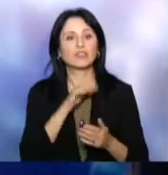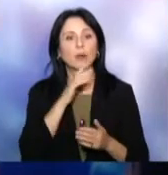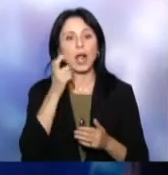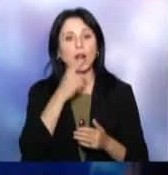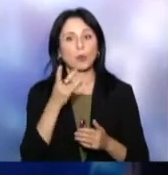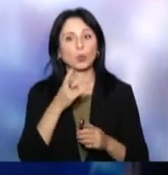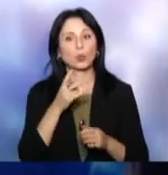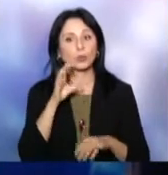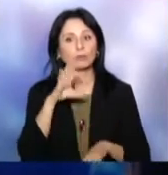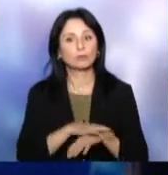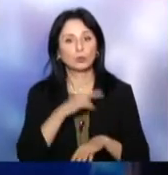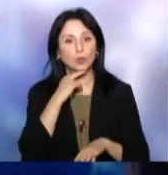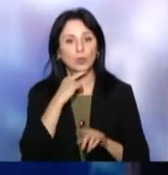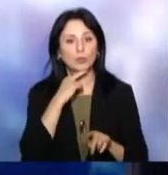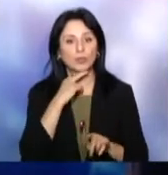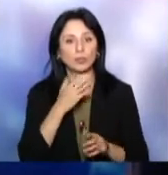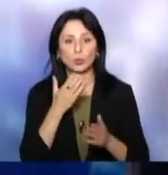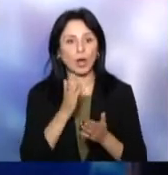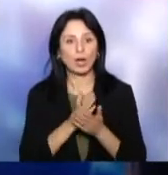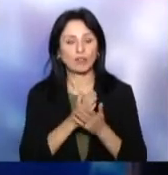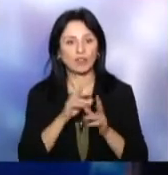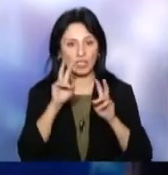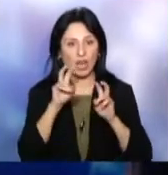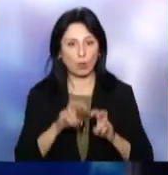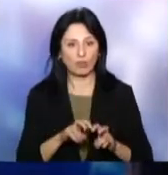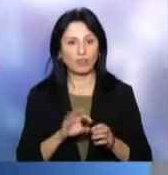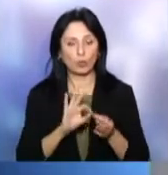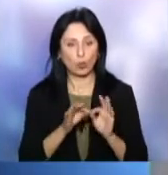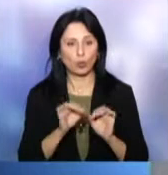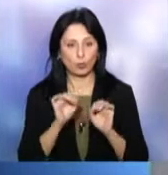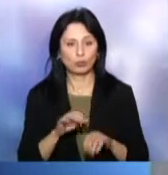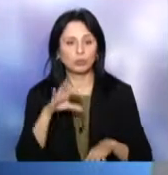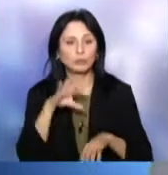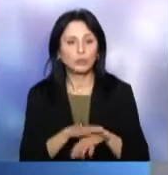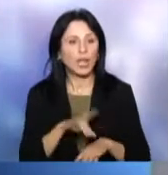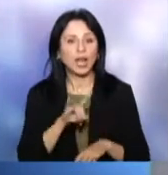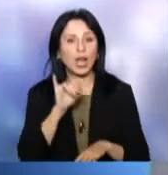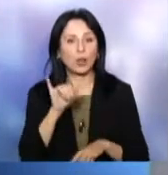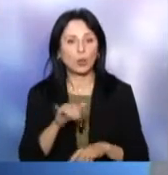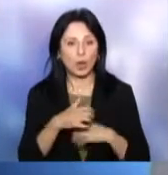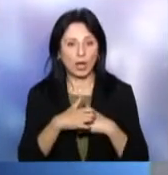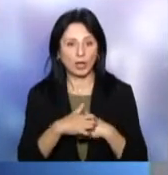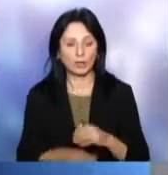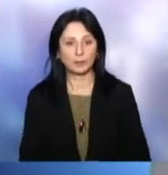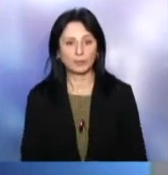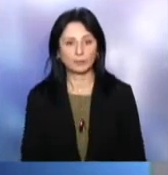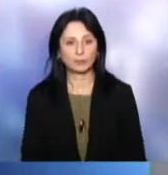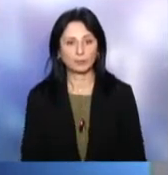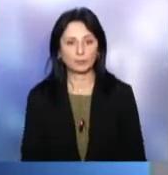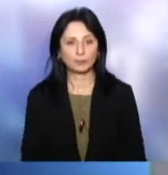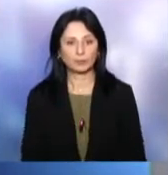ქალბატონმა შეიძლება დააკვირდეს თუ არა და არსებობს გამოკვლევები კონკრეტულად რაზე აქვს მას ეს ალერგია. ჩვენ გვაქვს